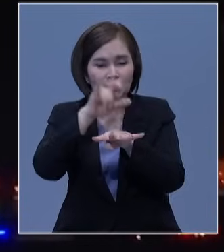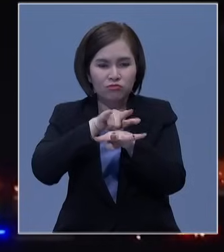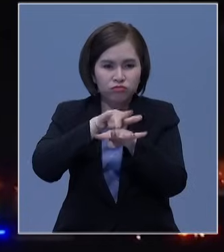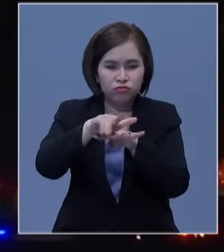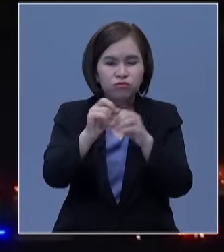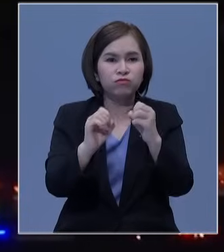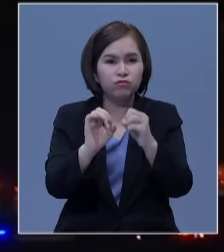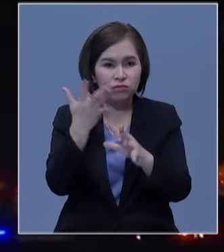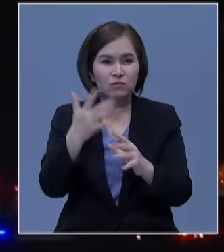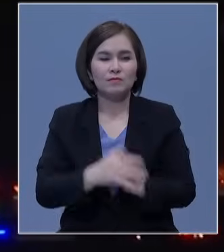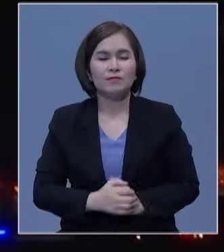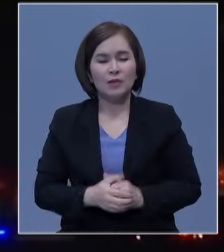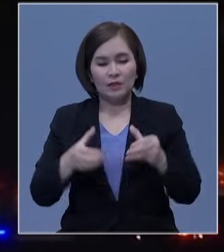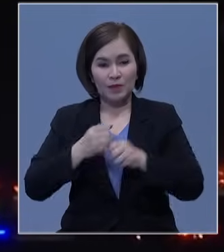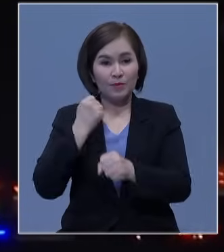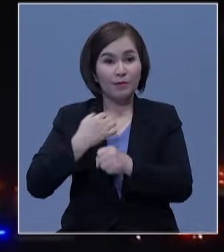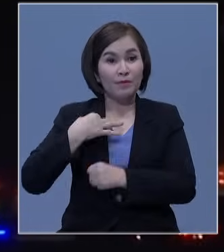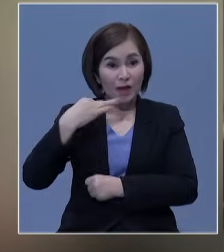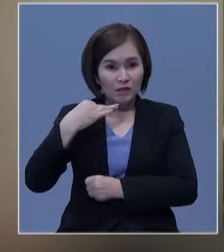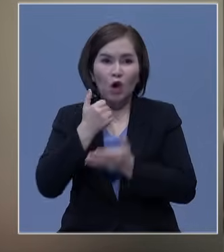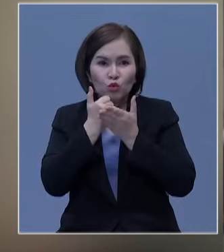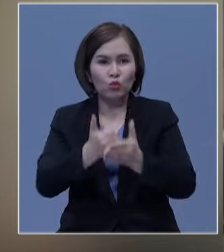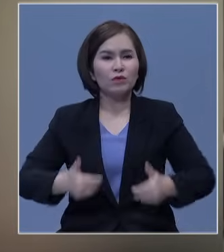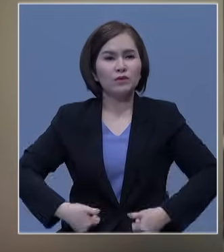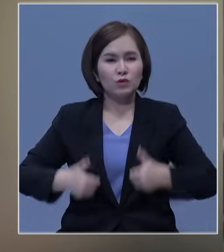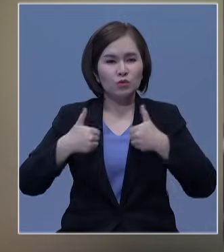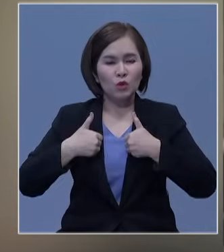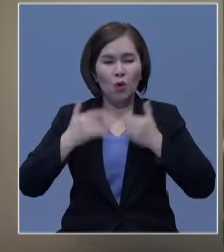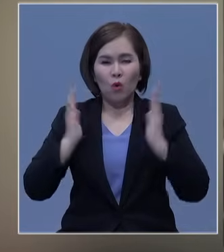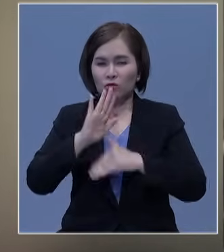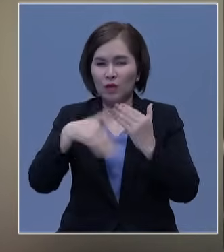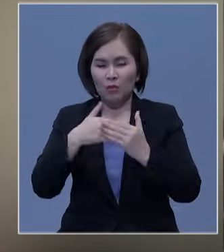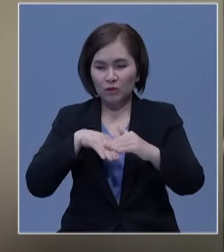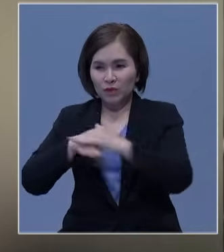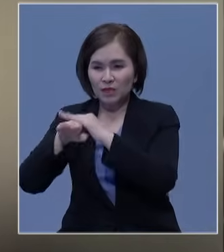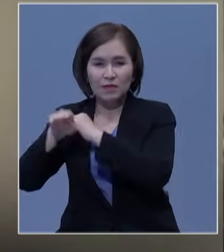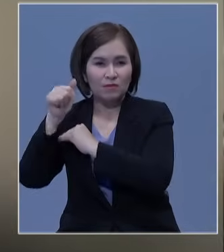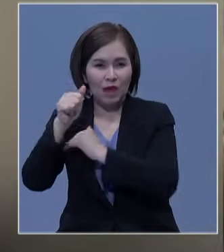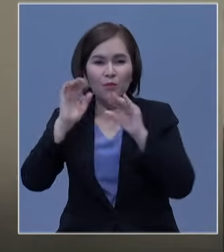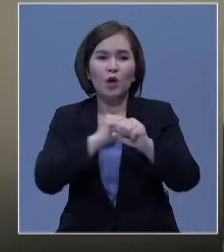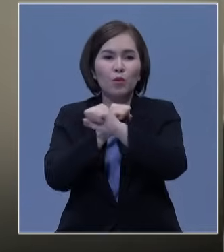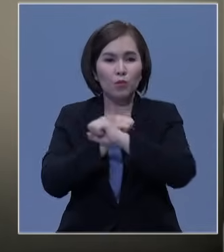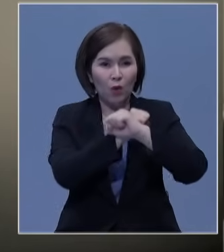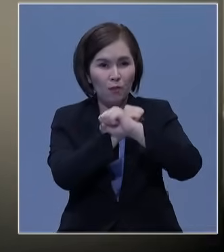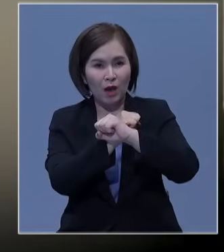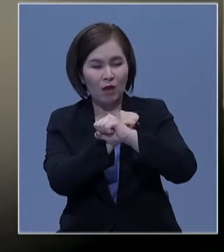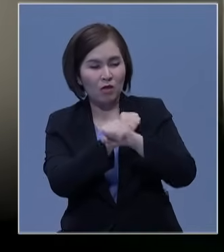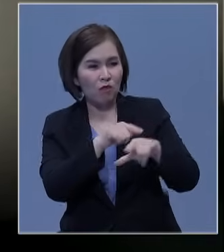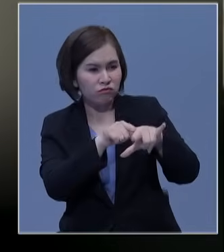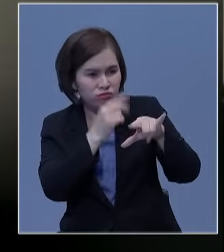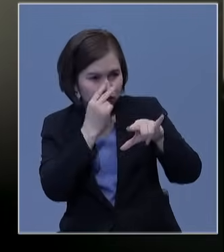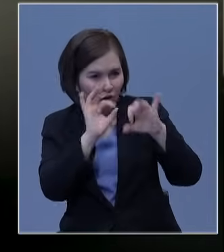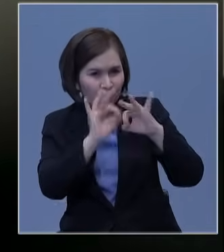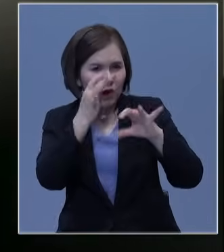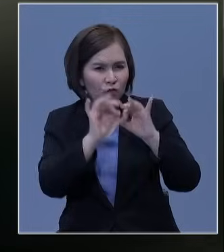เกิดเหตุนะครับทางเจ้าหน้าที่กู้ภัยช่วยกันอพยพผู้โดยสารทั้งหมดลงจากเครื่องได้อย่างปลอดภัยขณะที่ไฟยังคงลุกไหม้ท่วมตัวเครื่